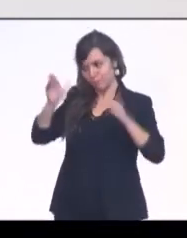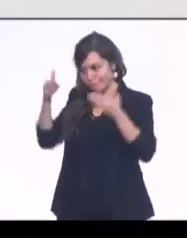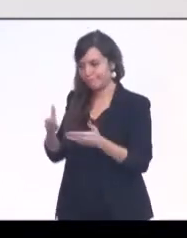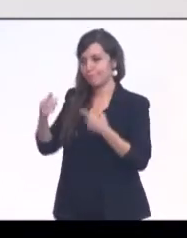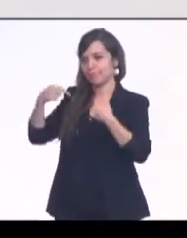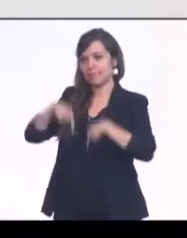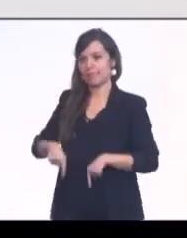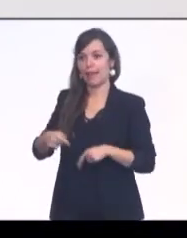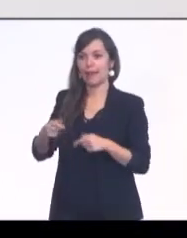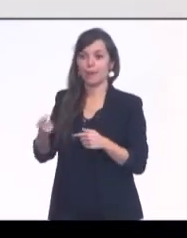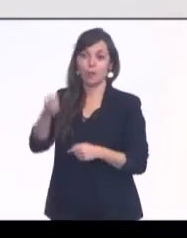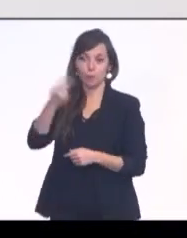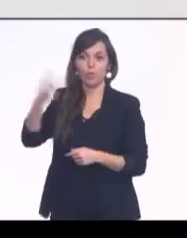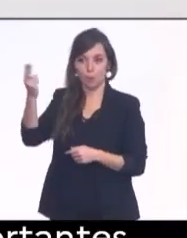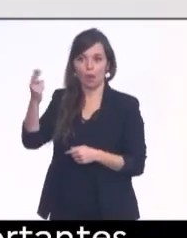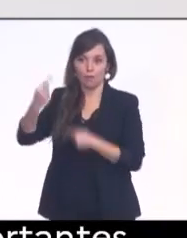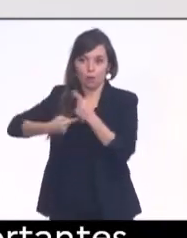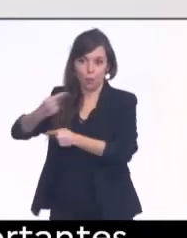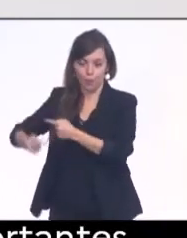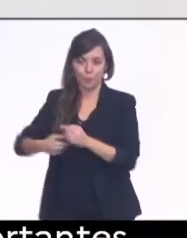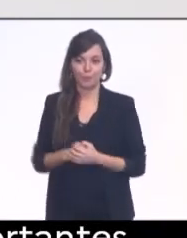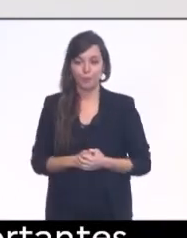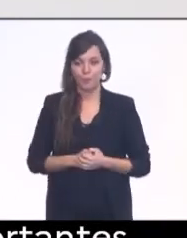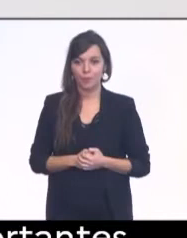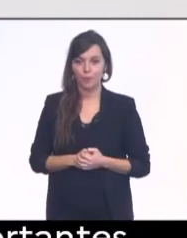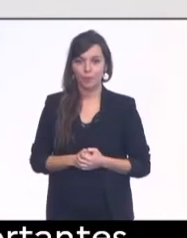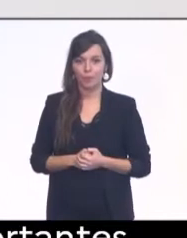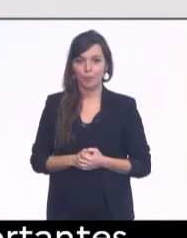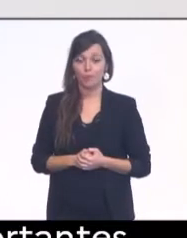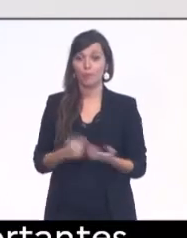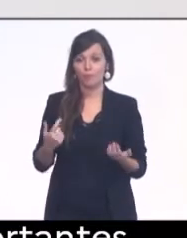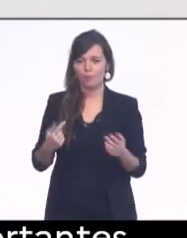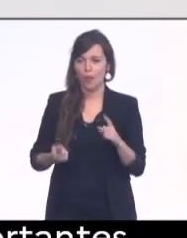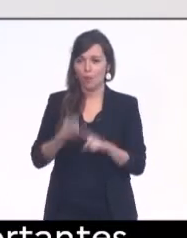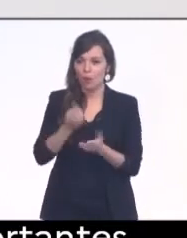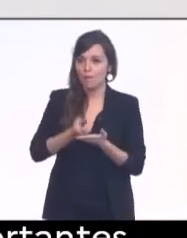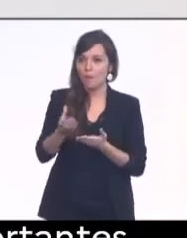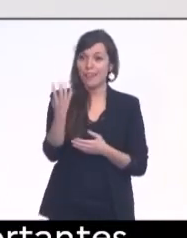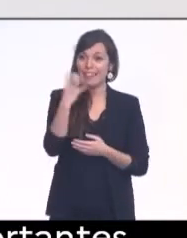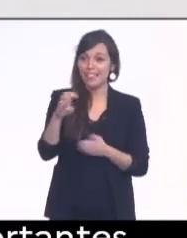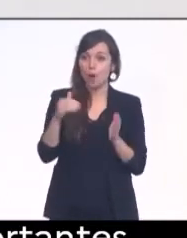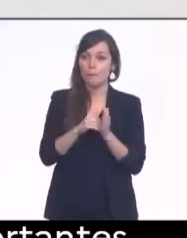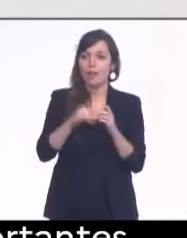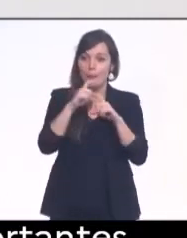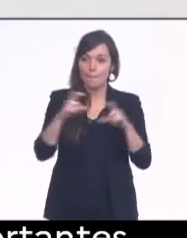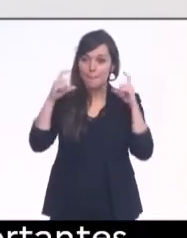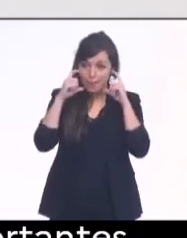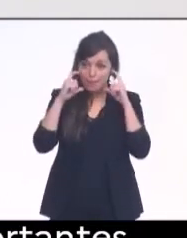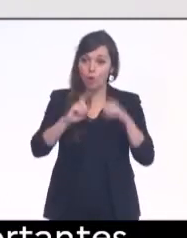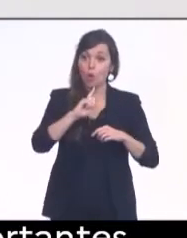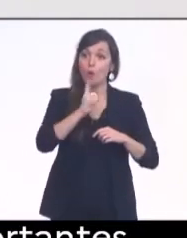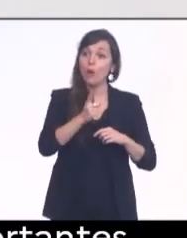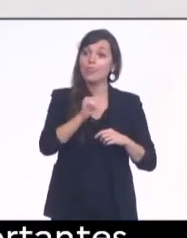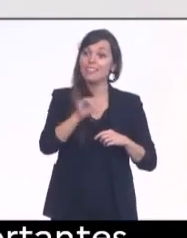l'Éducation nationale, et sont en cours de livraison. Et je tiens aussi à souligner que 400 000 masques à fenêtre ont été commandés par les